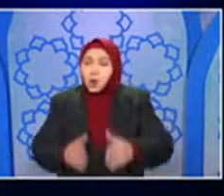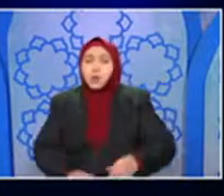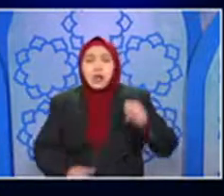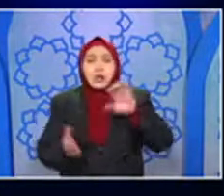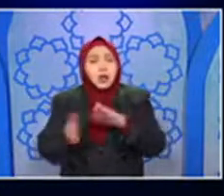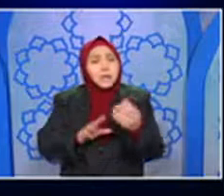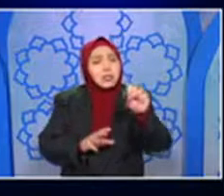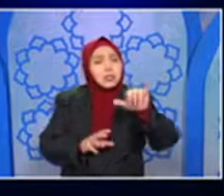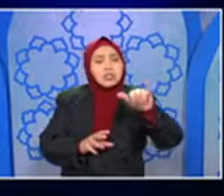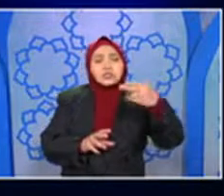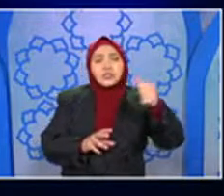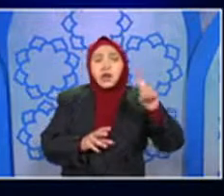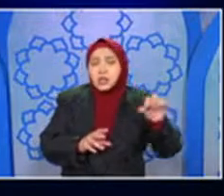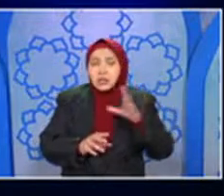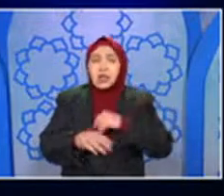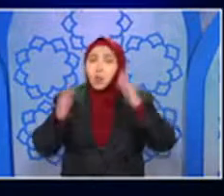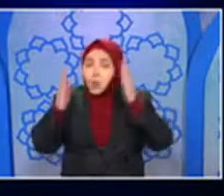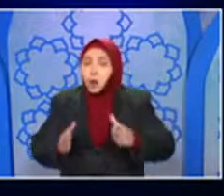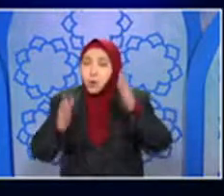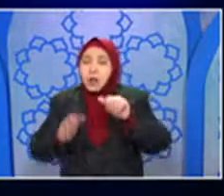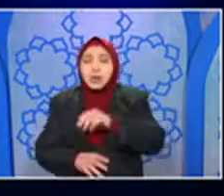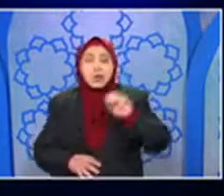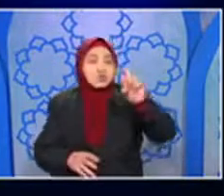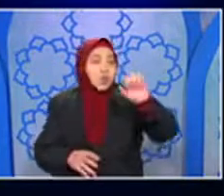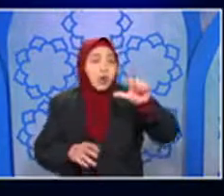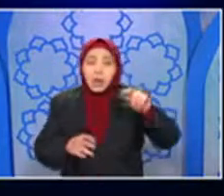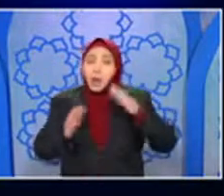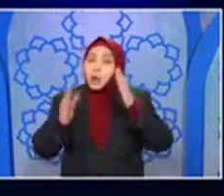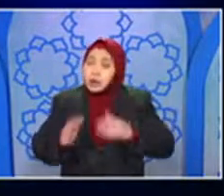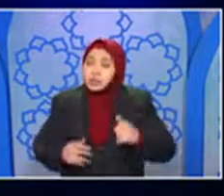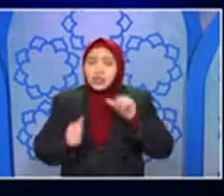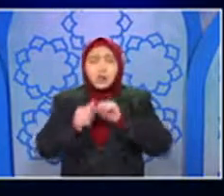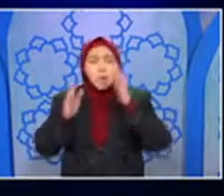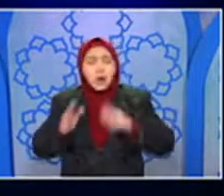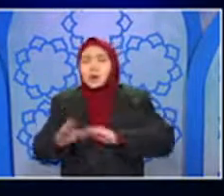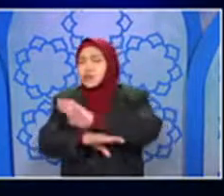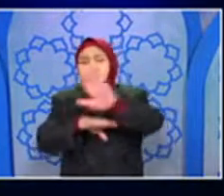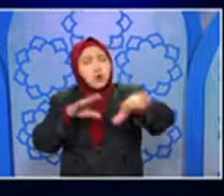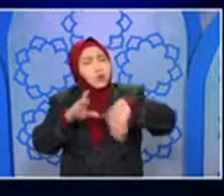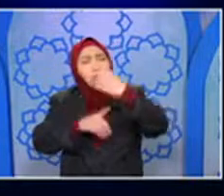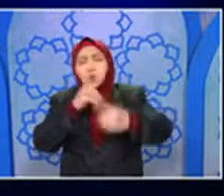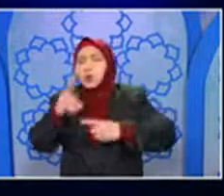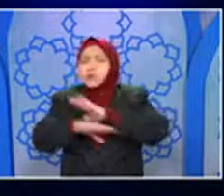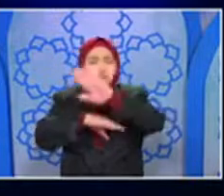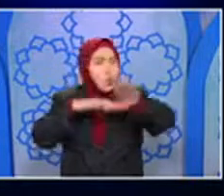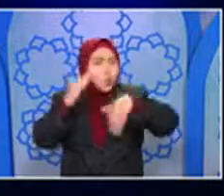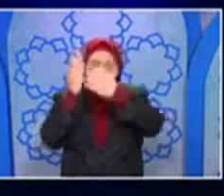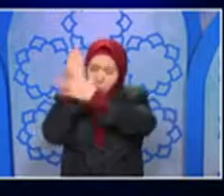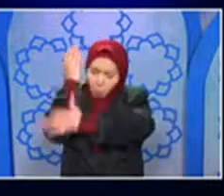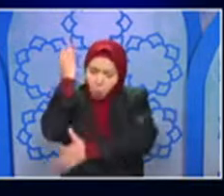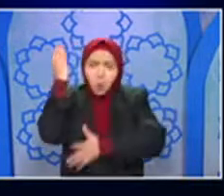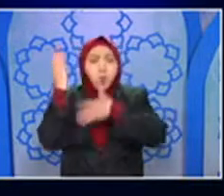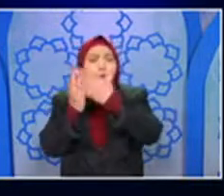juga orang-orang yang soleh. Moga-moga tuan-tuan yang berada pada hari ini di segenap dunia, di seluruh negeri, di Malaysia, sempena